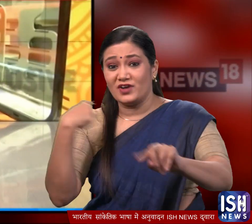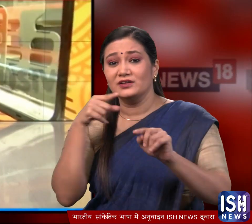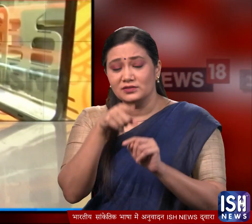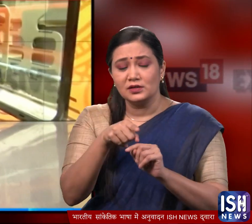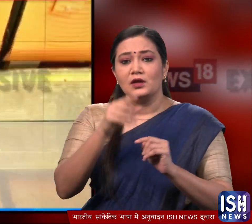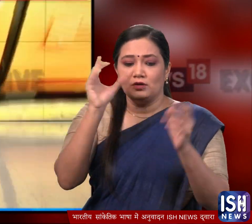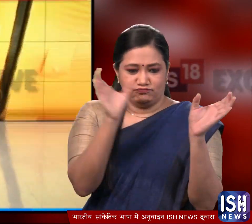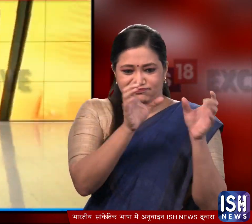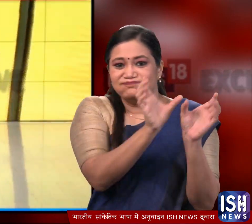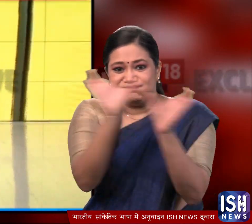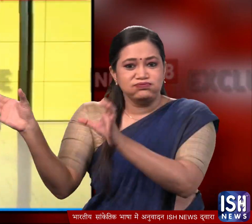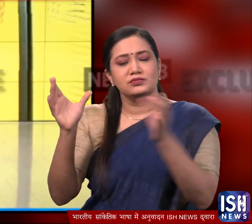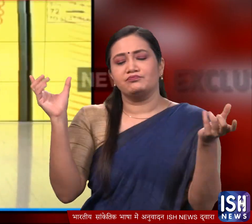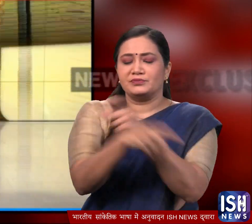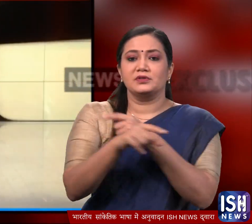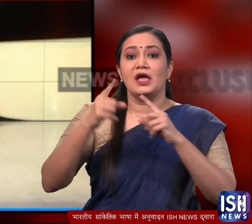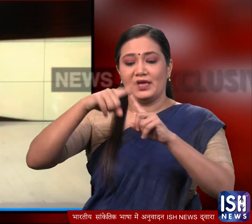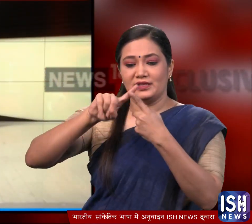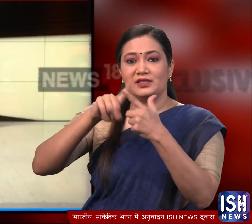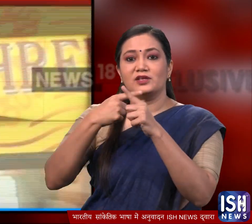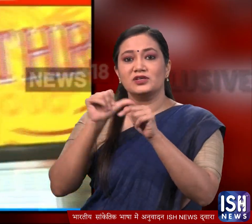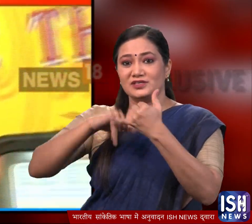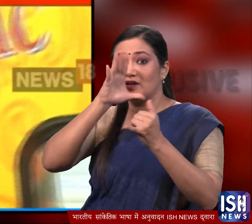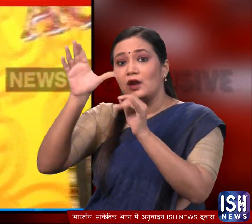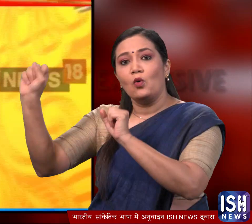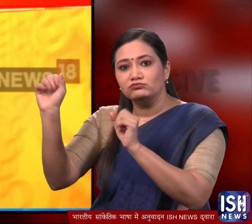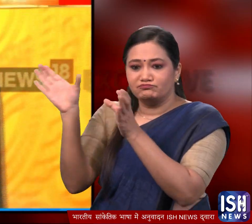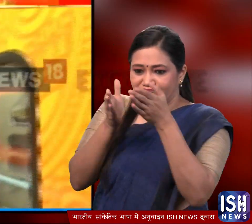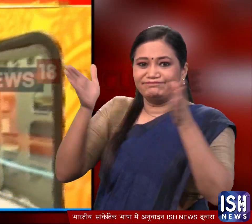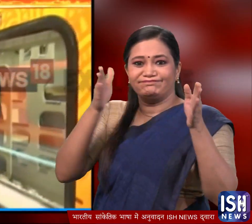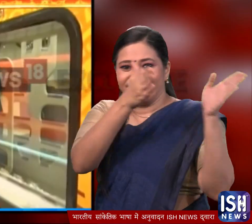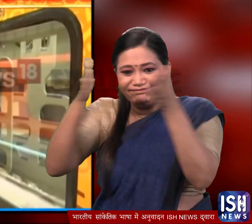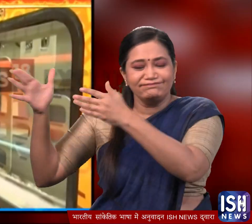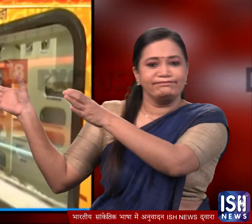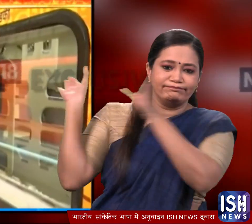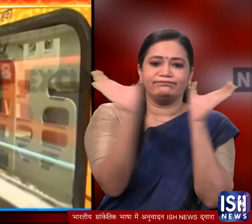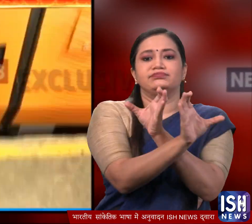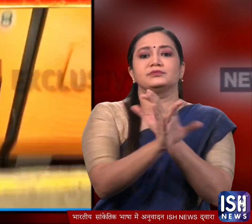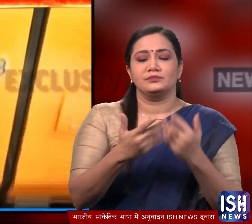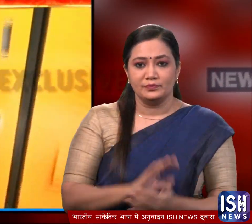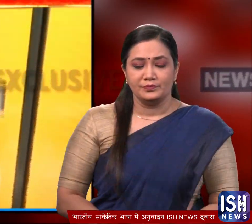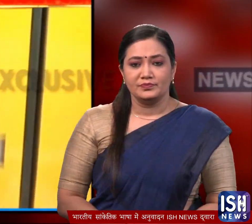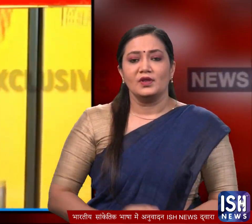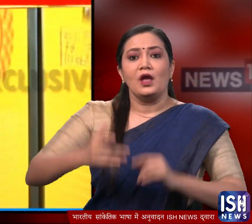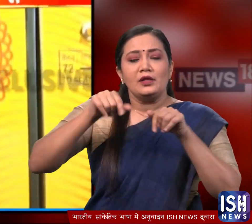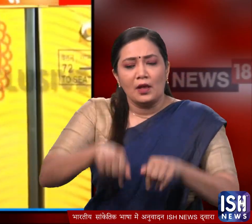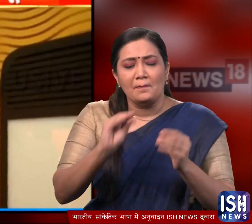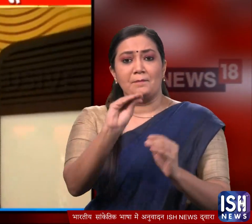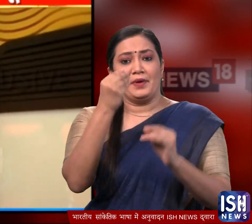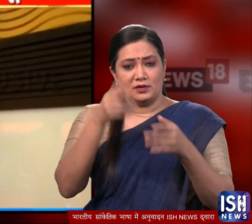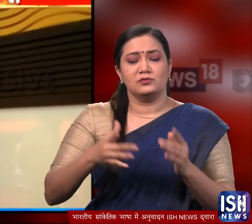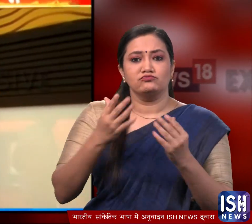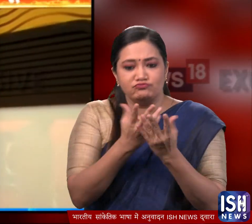बदल जाएंगे। इस ट्रेन में तेजस एक्सप्रेस के डिब्बे लगाए गए, जिससे यात्रियों को पहले के मुकाबले ज्यादा सुविधाएं मिलने की उम्मीद